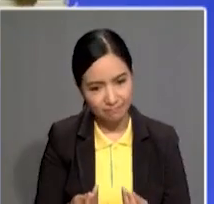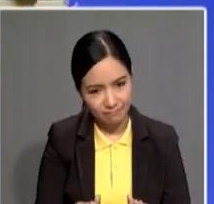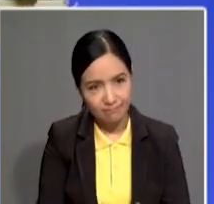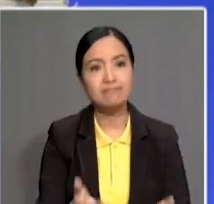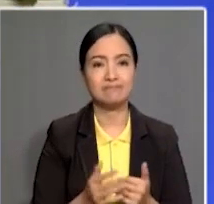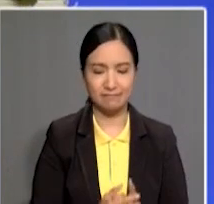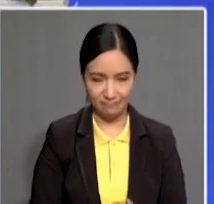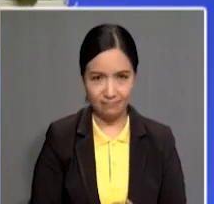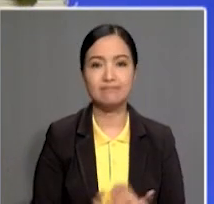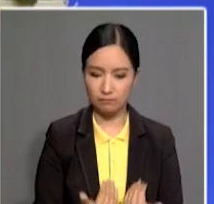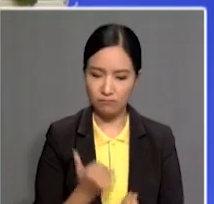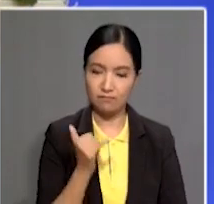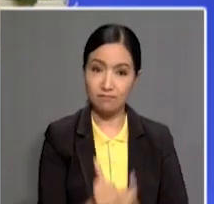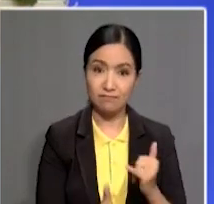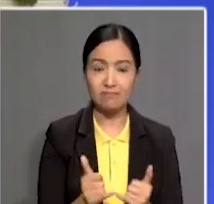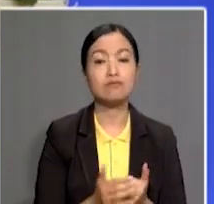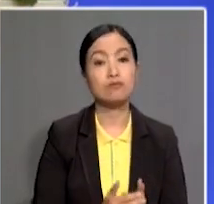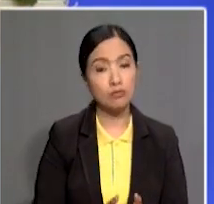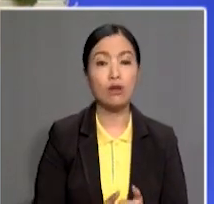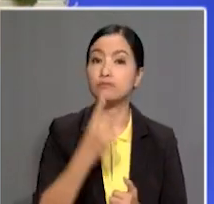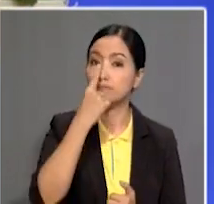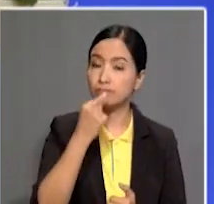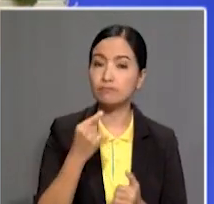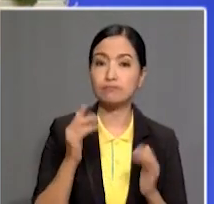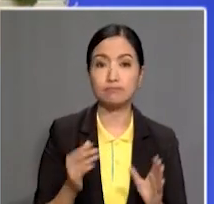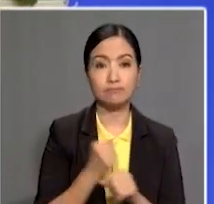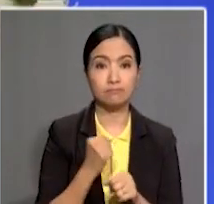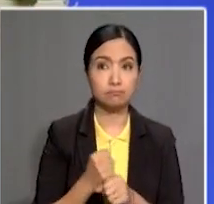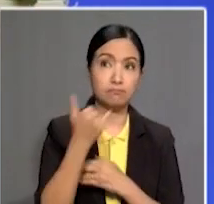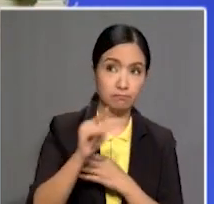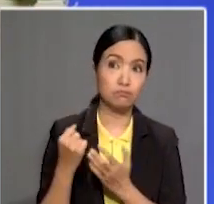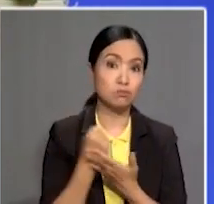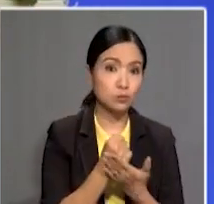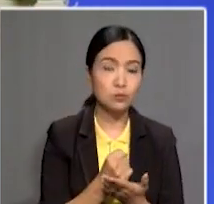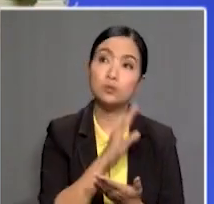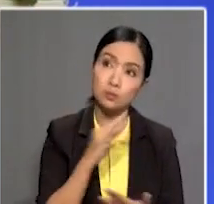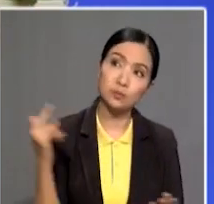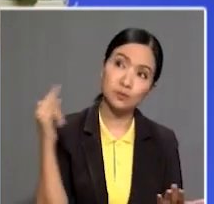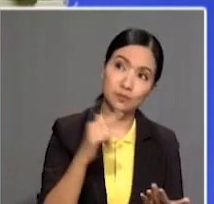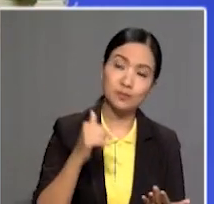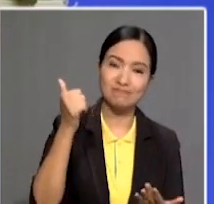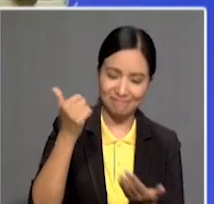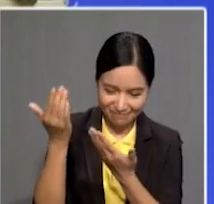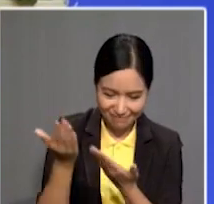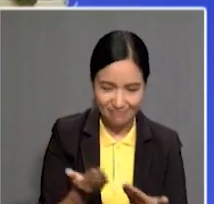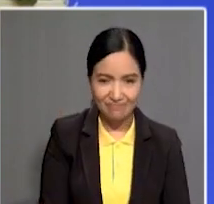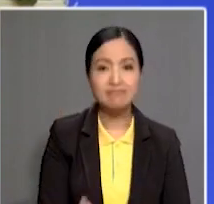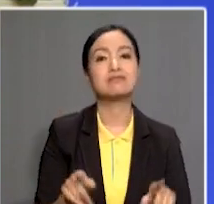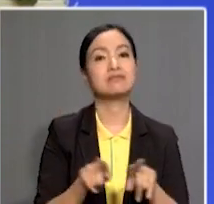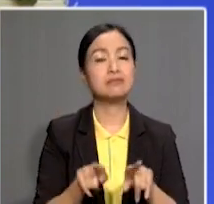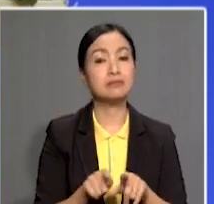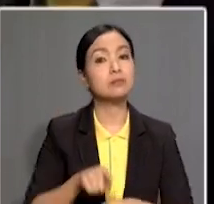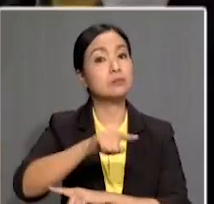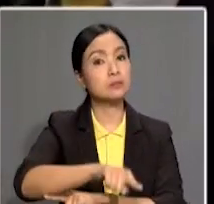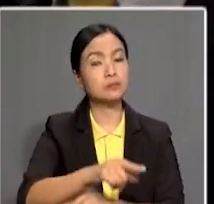ทางมางานครั้งนี้ด้วยส่วนเจ้าหน้าที่จากต่างชาติที่ช่วยภารกิจนี้หากสามารถเดินทางมาได้ก็จะเชิญมาโดยในช่